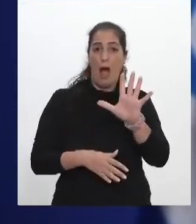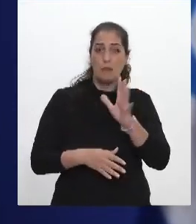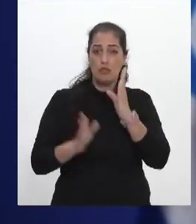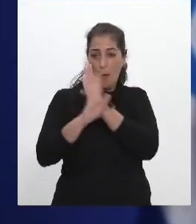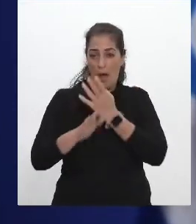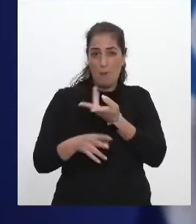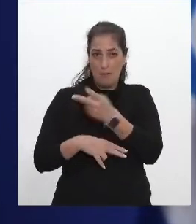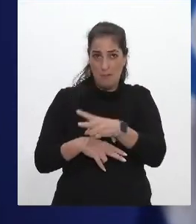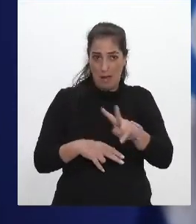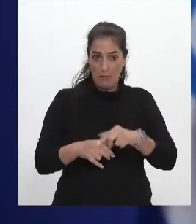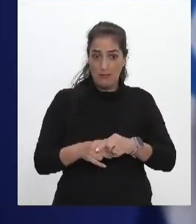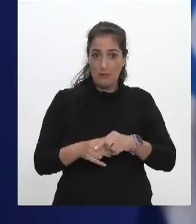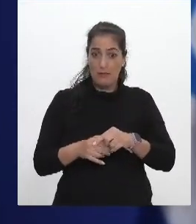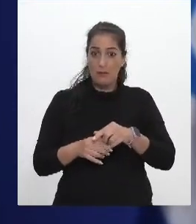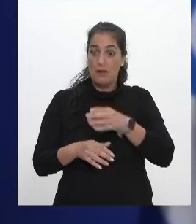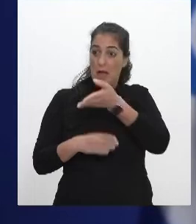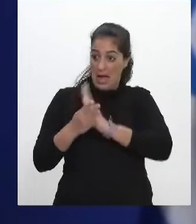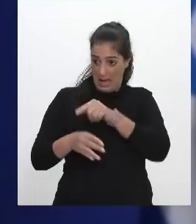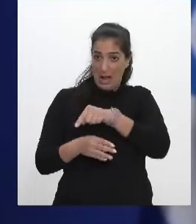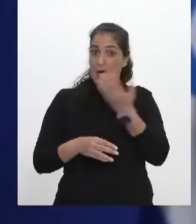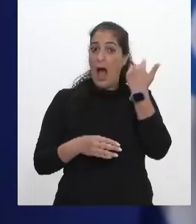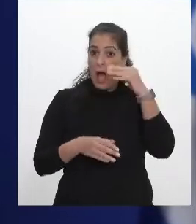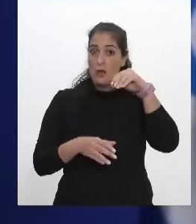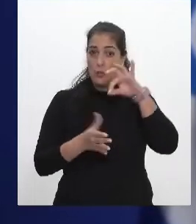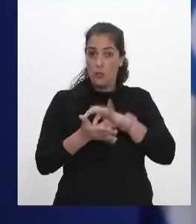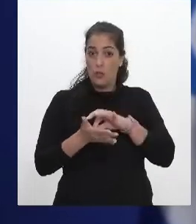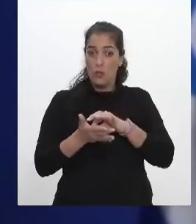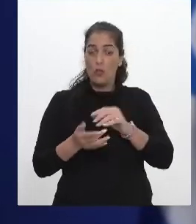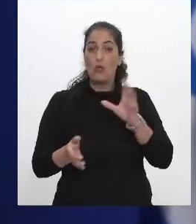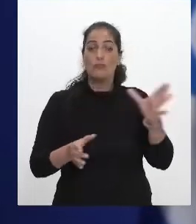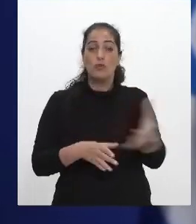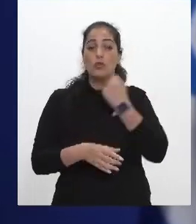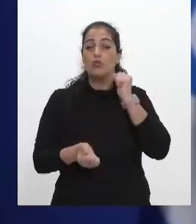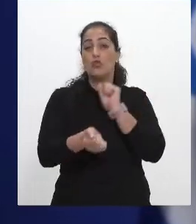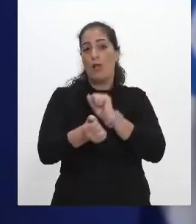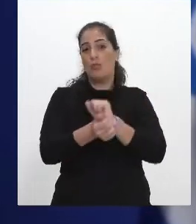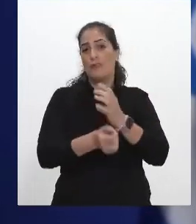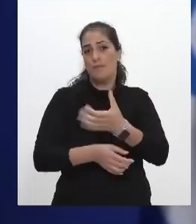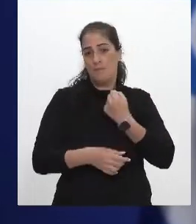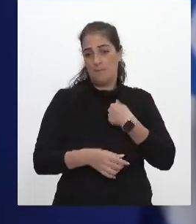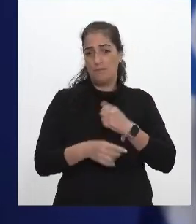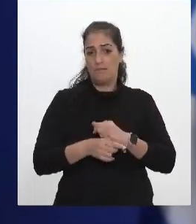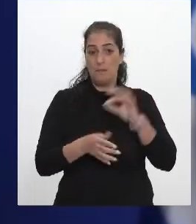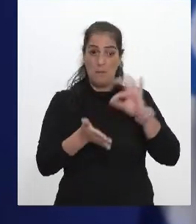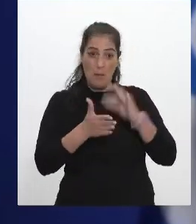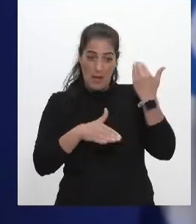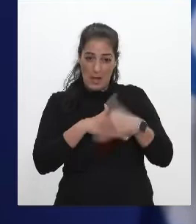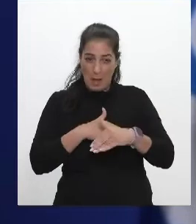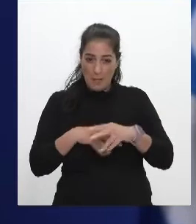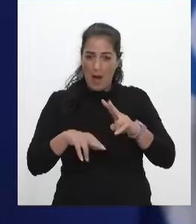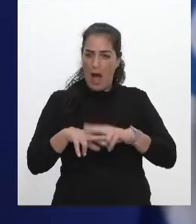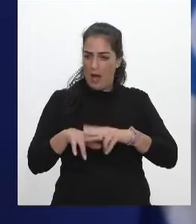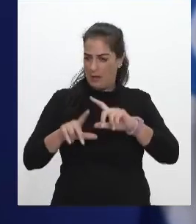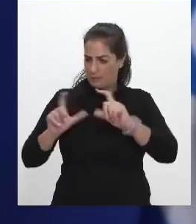נהרגו כאלה שהיו ככל הנראה השובים של החטופים בסיום הקרב ולאחר שחוסלו